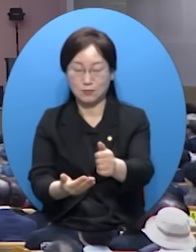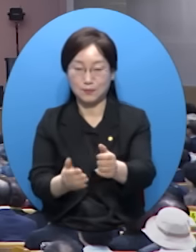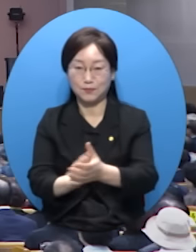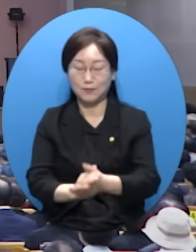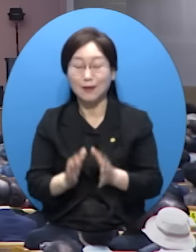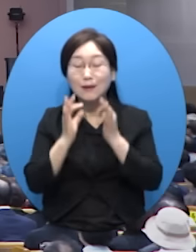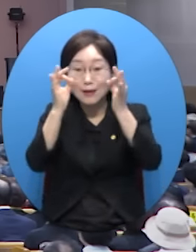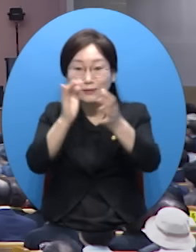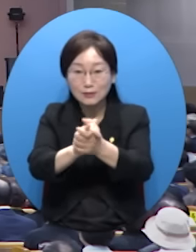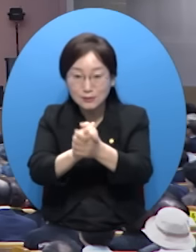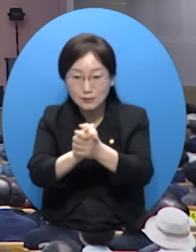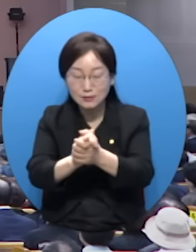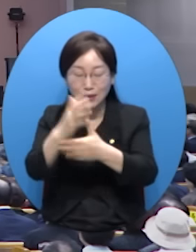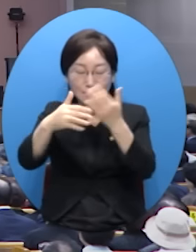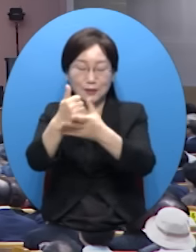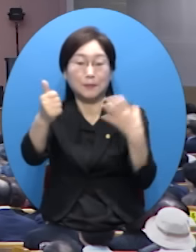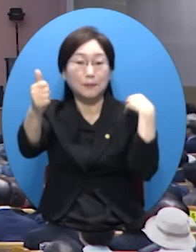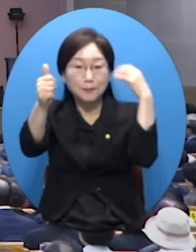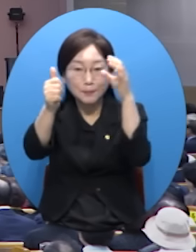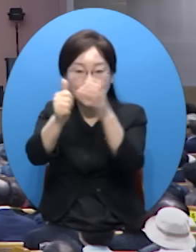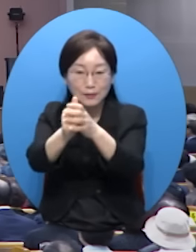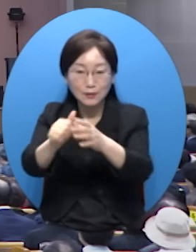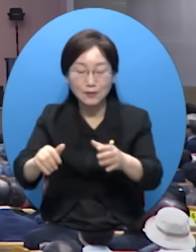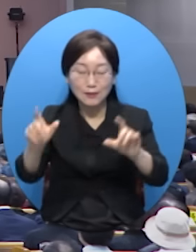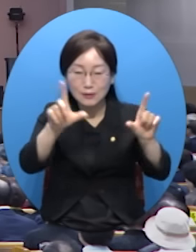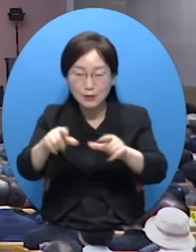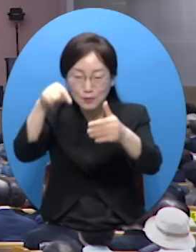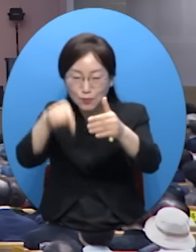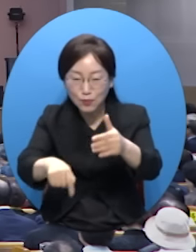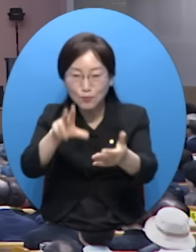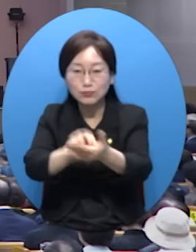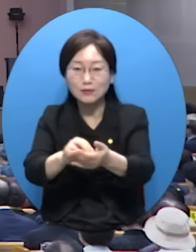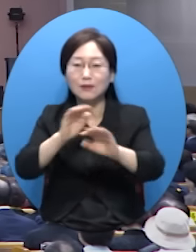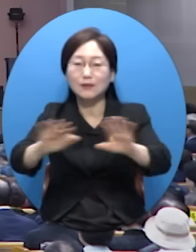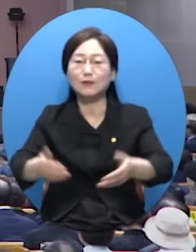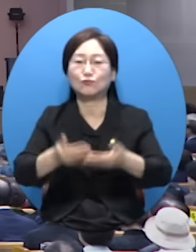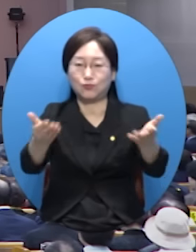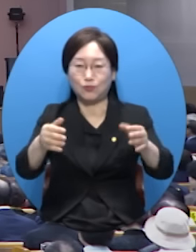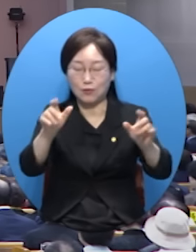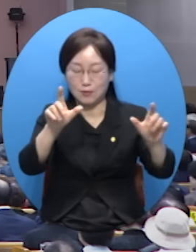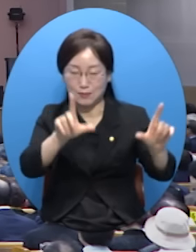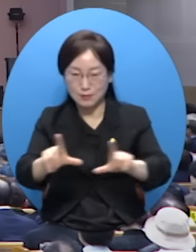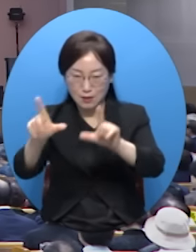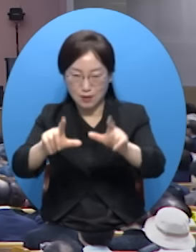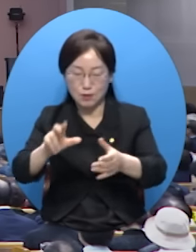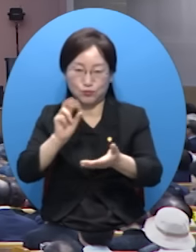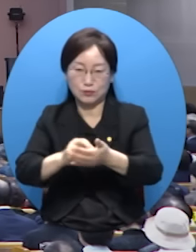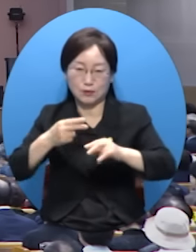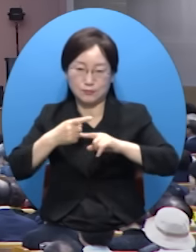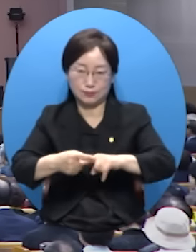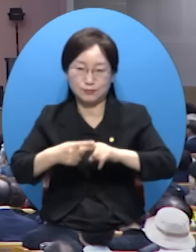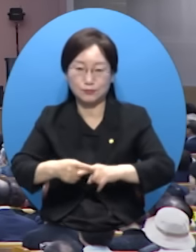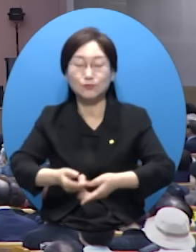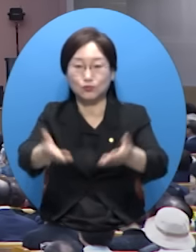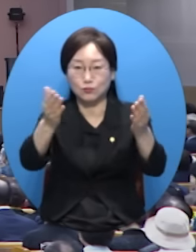간절히 기도하고 주님께 맡기면 주님께서 우리의 삶의 모든 문제를 해결해 주시고 우리의 삶을 주관해 주실 것입니다. 우리 삶을